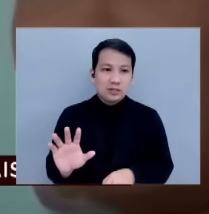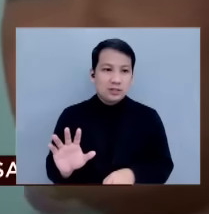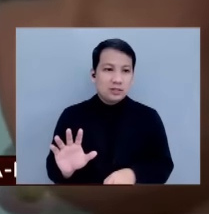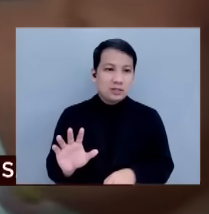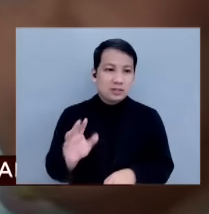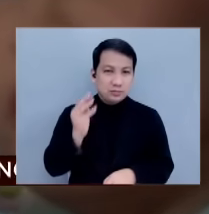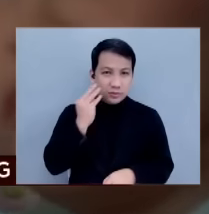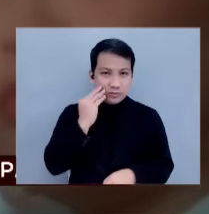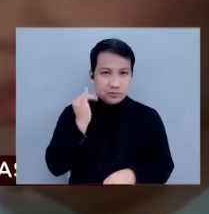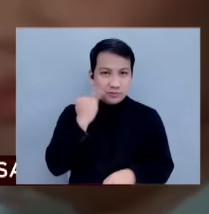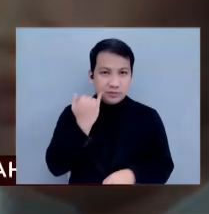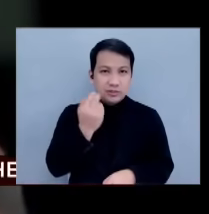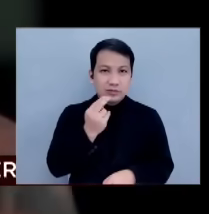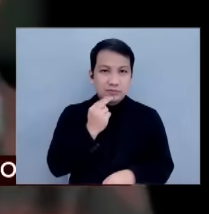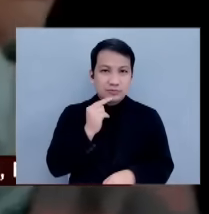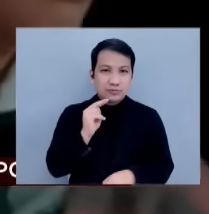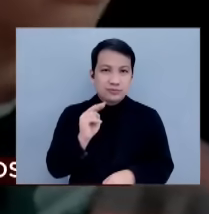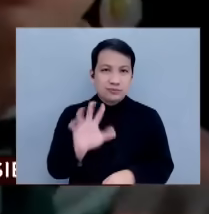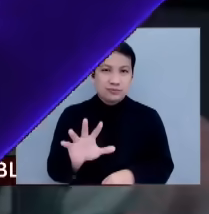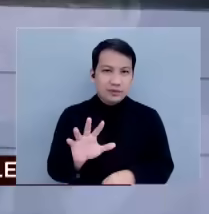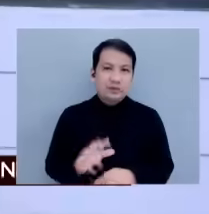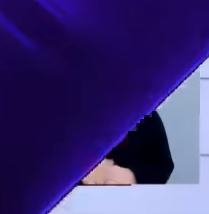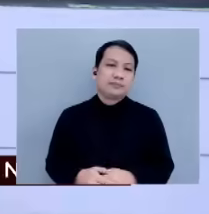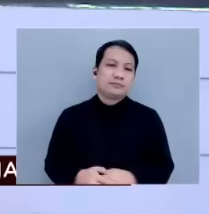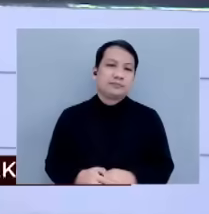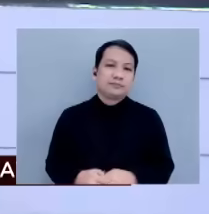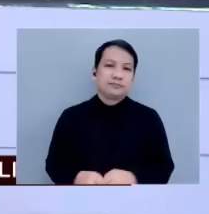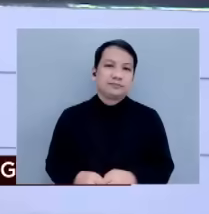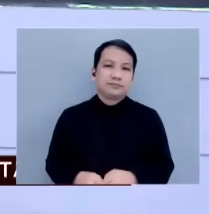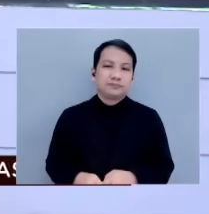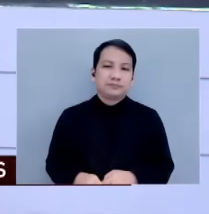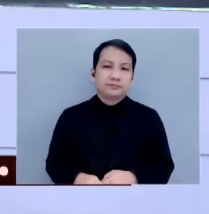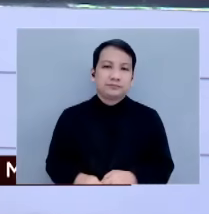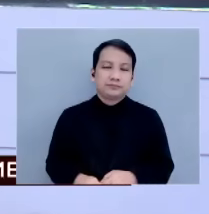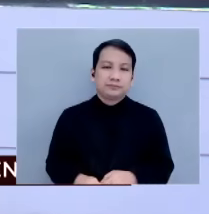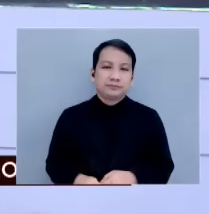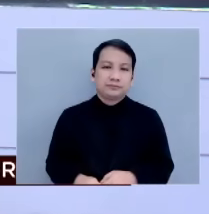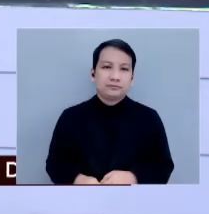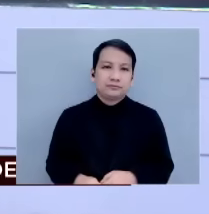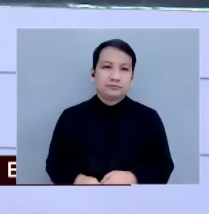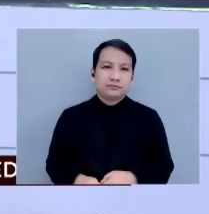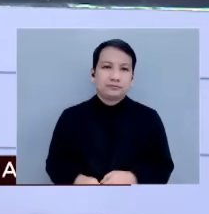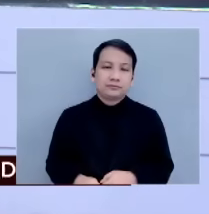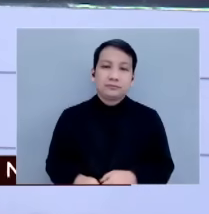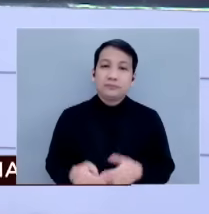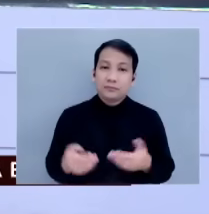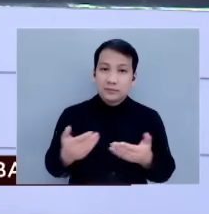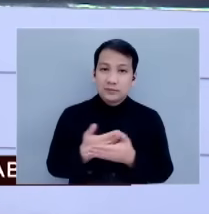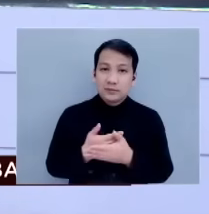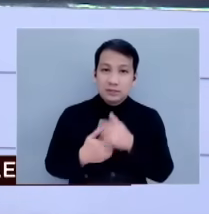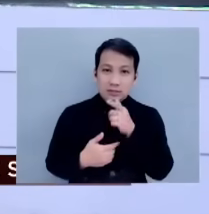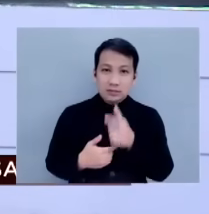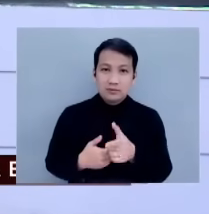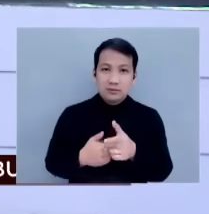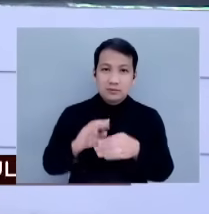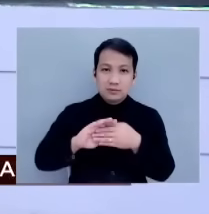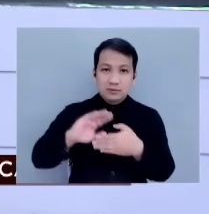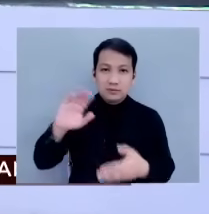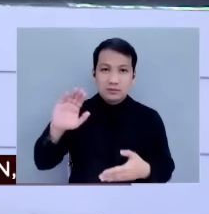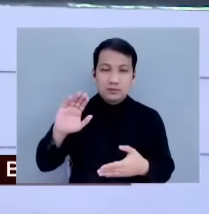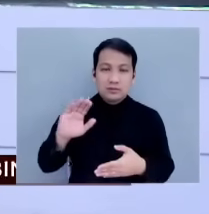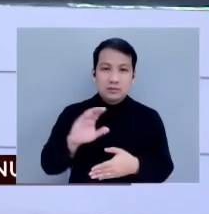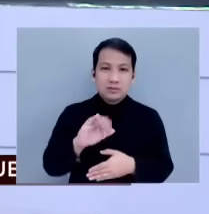MJ Marfori, News 5. New achievement unlocked para sa vlogger na si Cristel